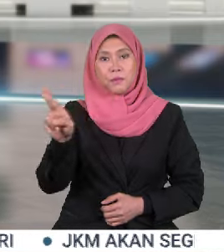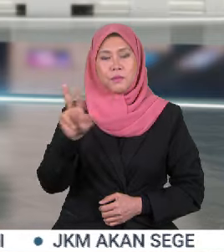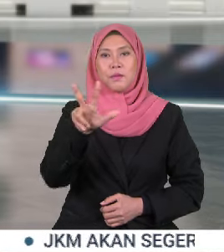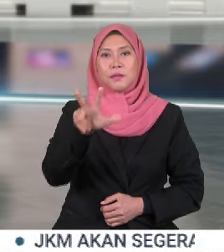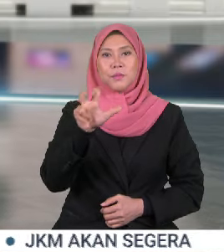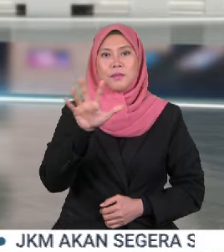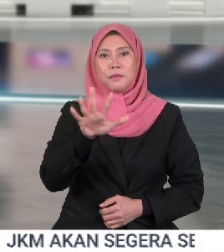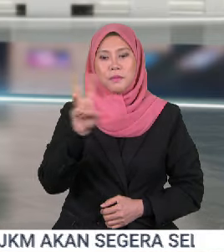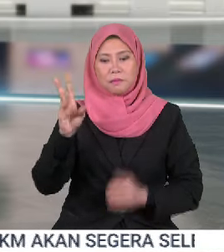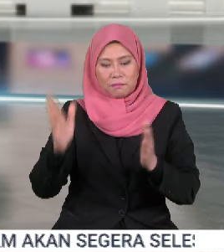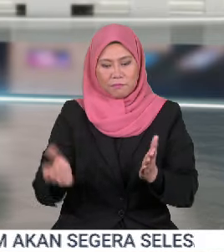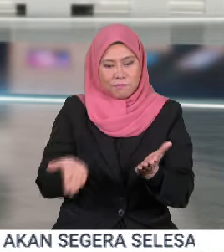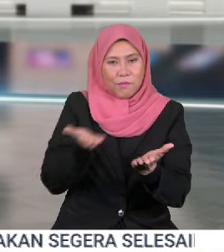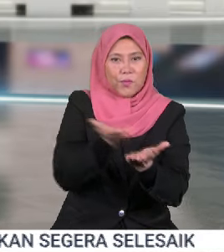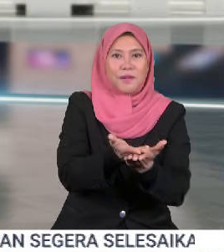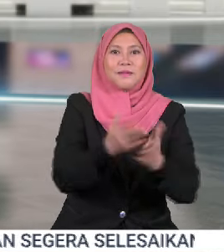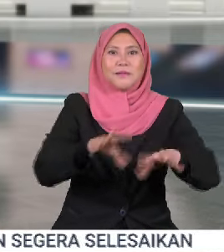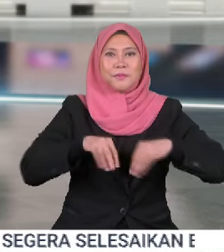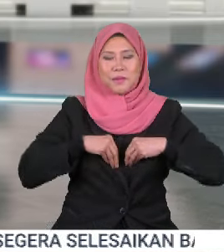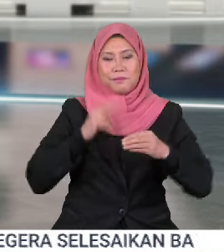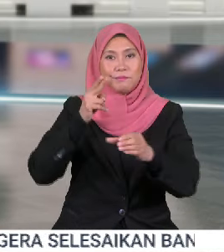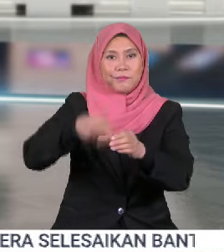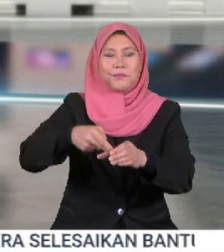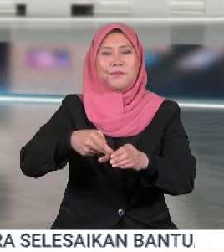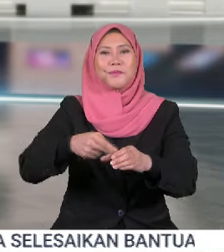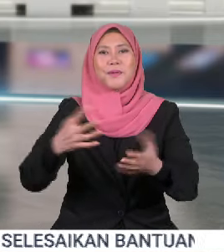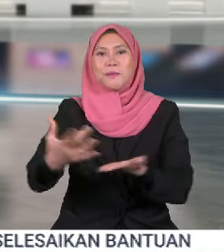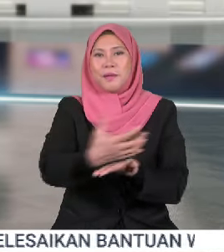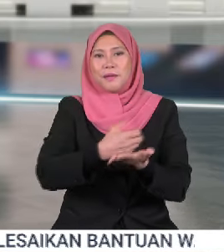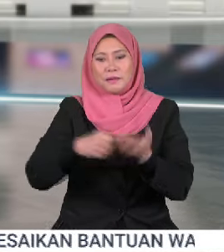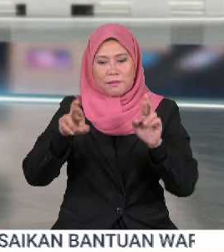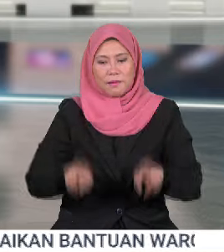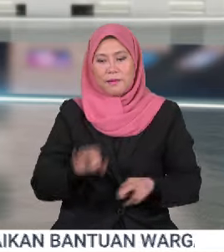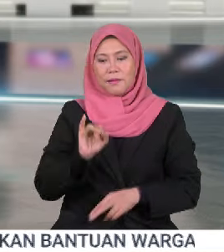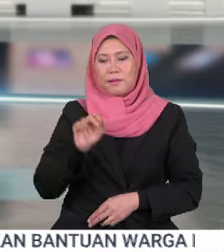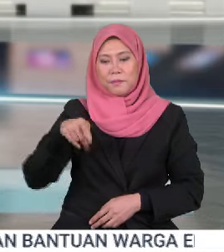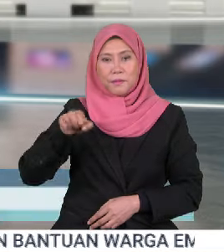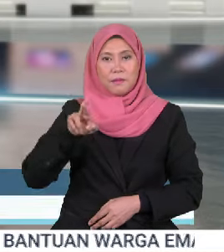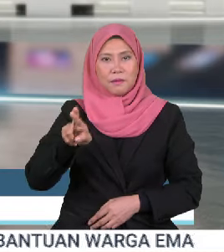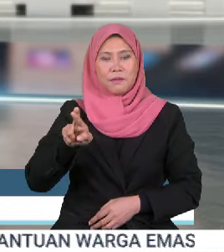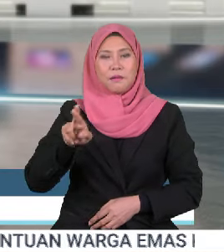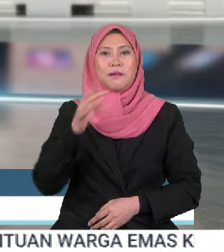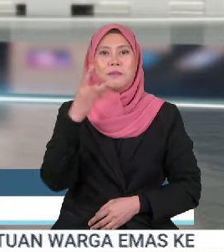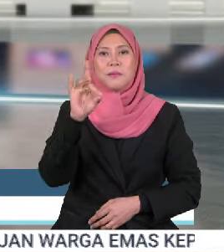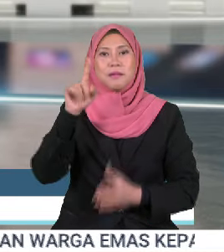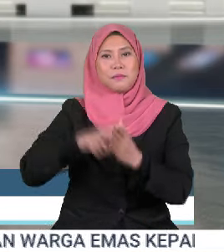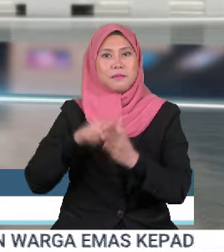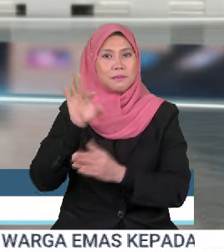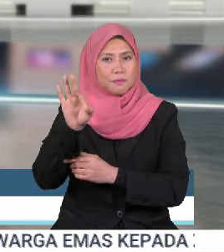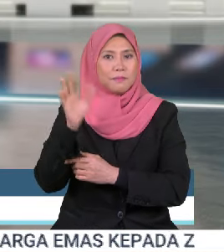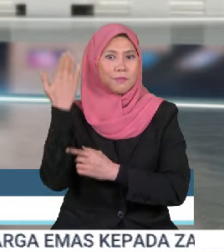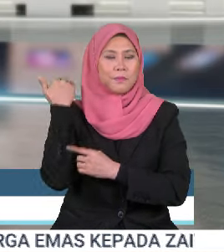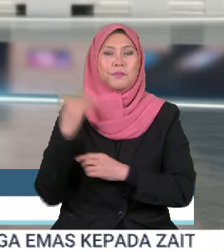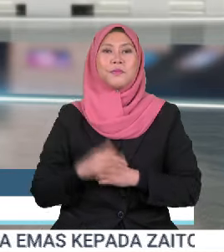125.356 permohonan diterima bagi menyertai inisiatif pendapatan rakyat 18 September lalu